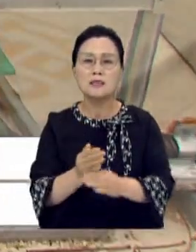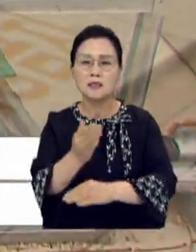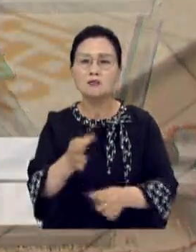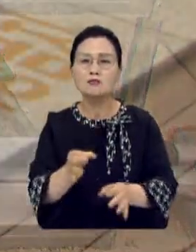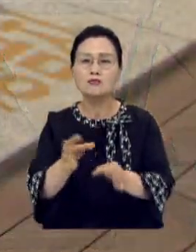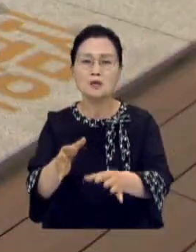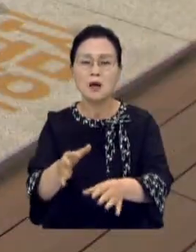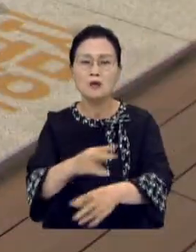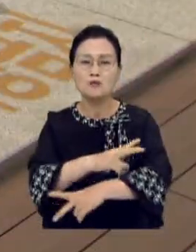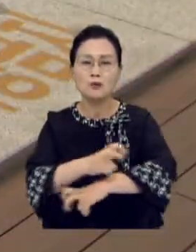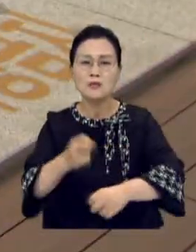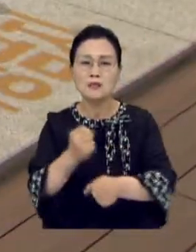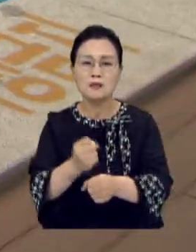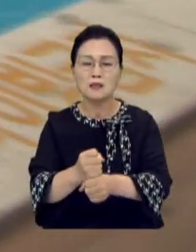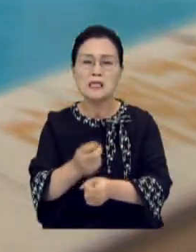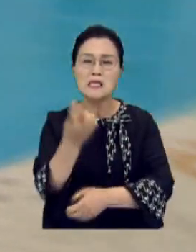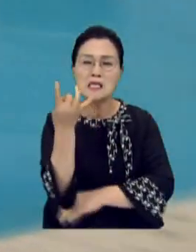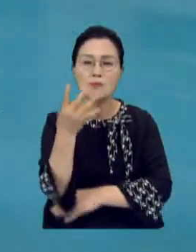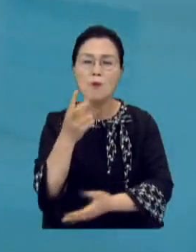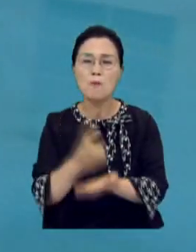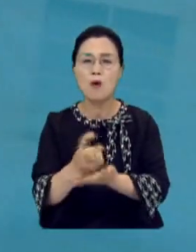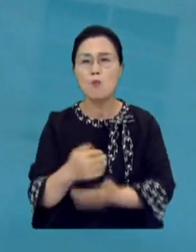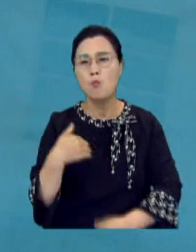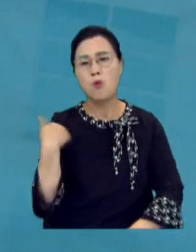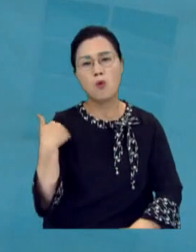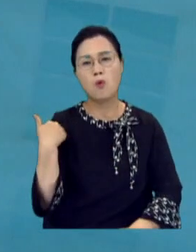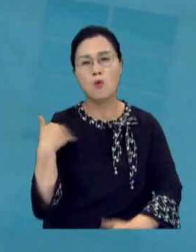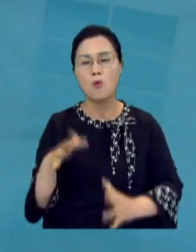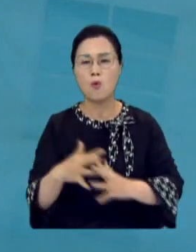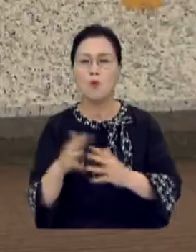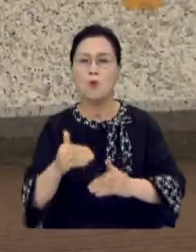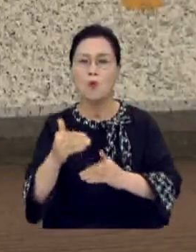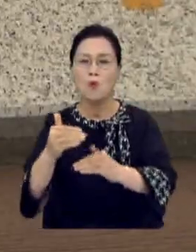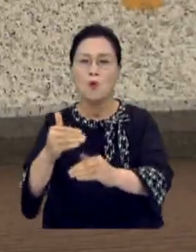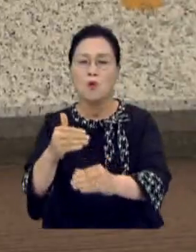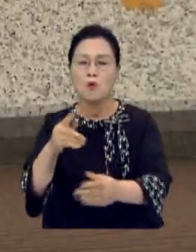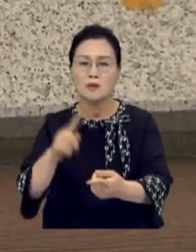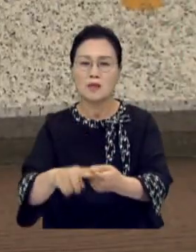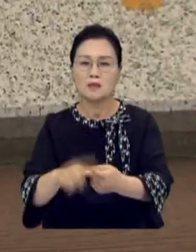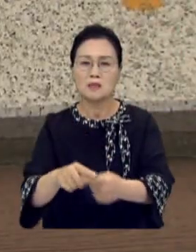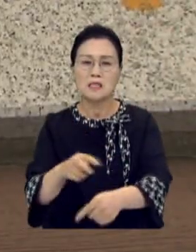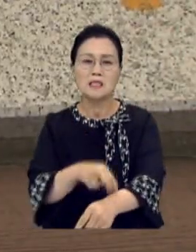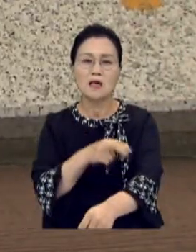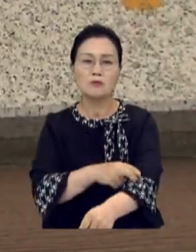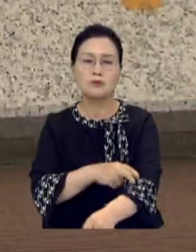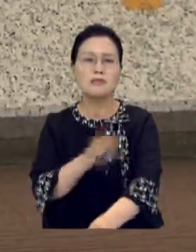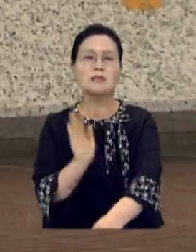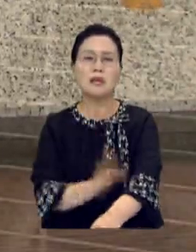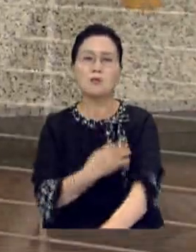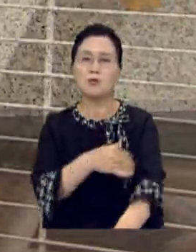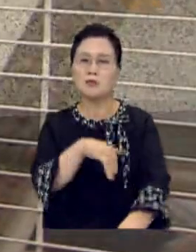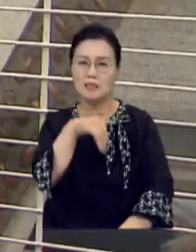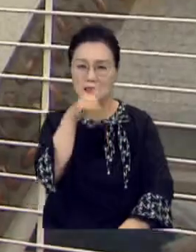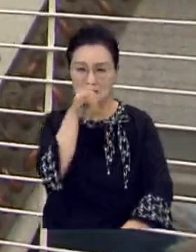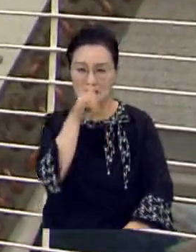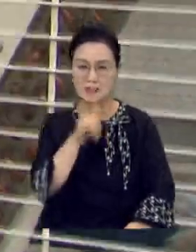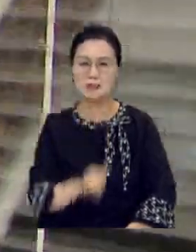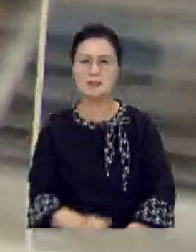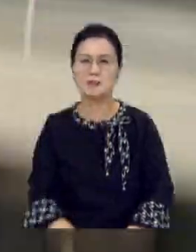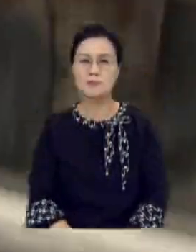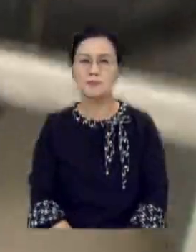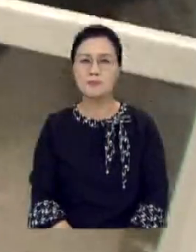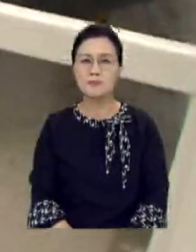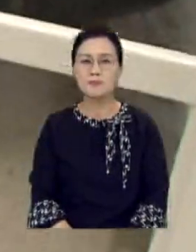지으면서 기본적인 법 절차도 모른 채 공사를 진행한 과정에 대해서는 기장군의 책임 논란도 뒤따를 전망입니다